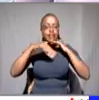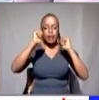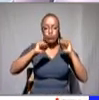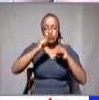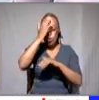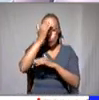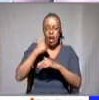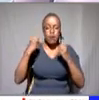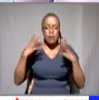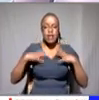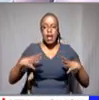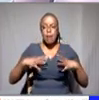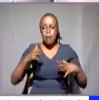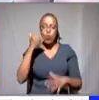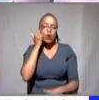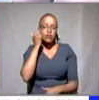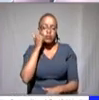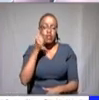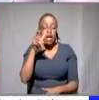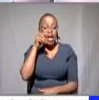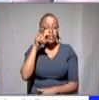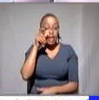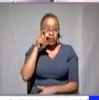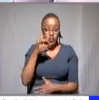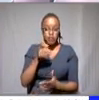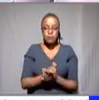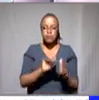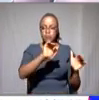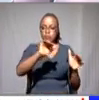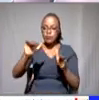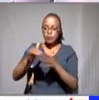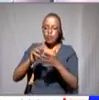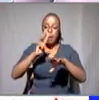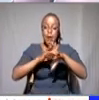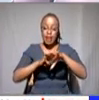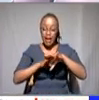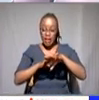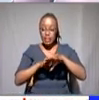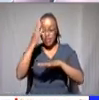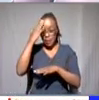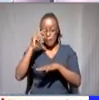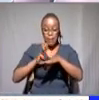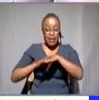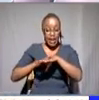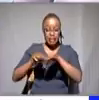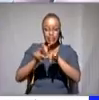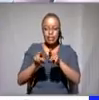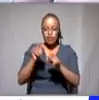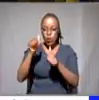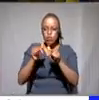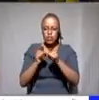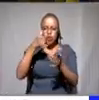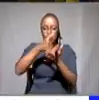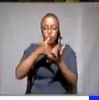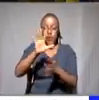mare na adwa ige mene mulimo wa HIV AIDS. Fruri wa Madagascar, ilikana fruri wa Madagascar ona guotara na giliyo hamu na mafruri maageta